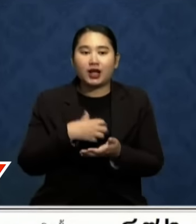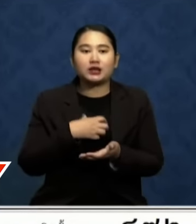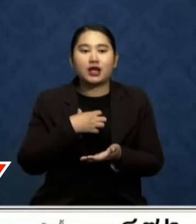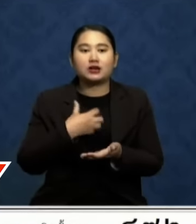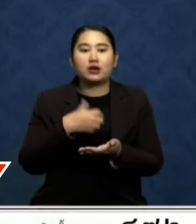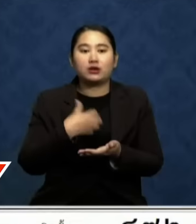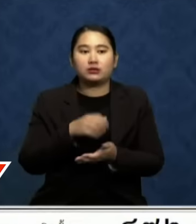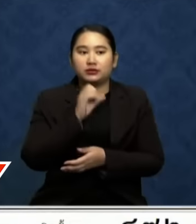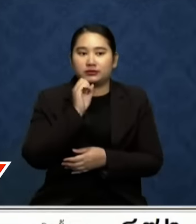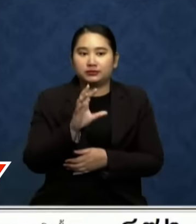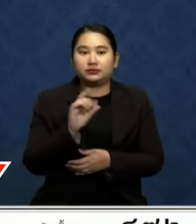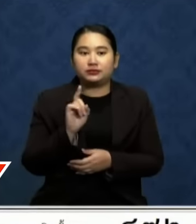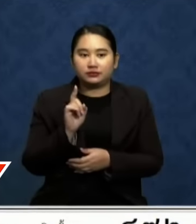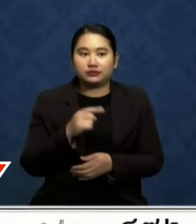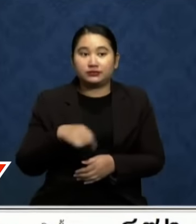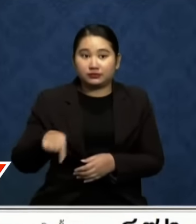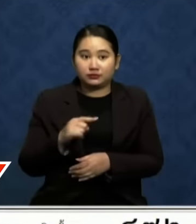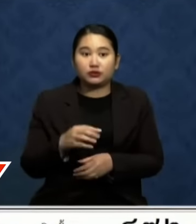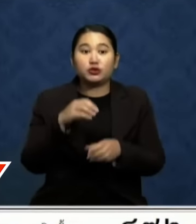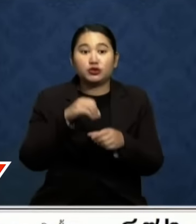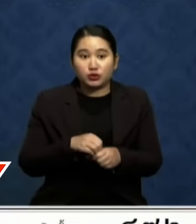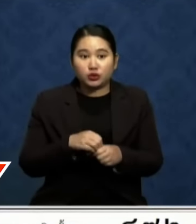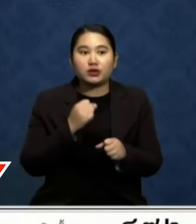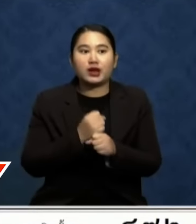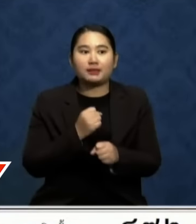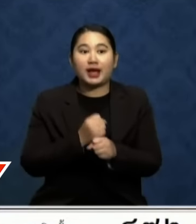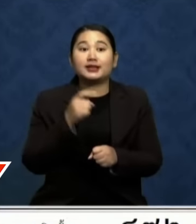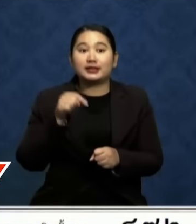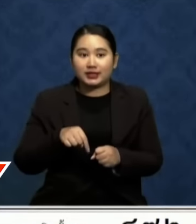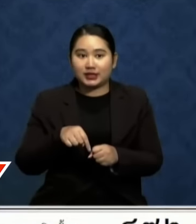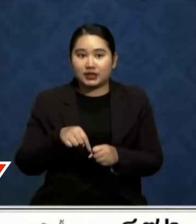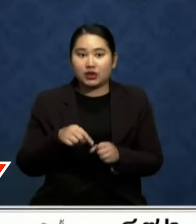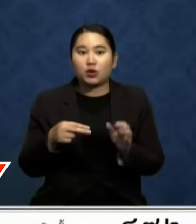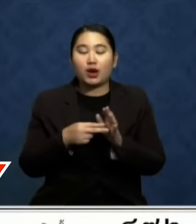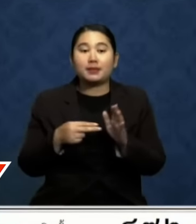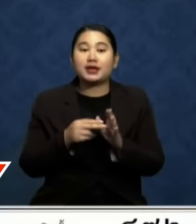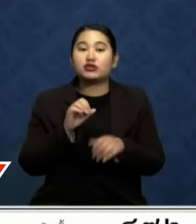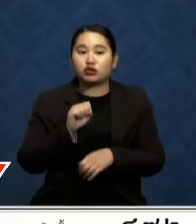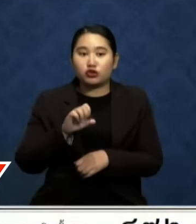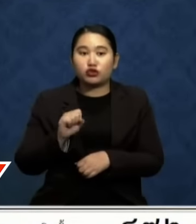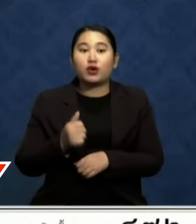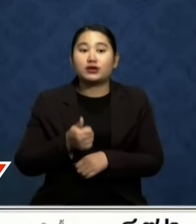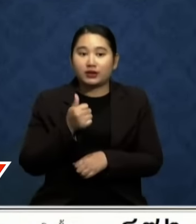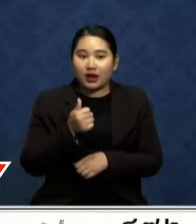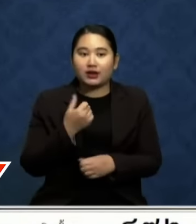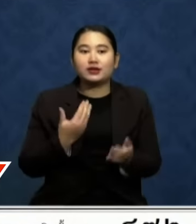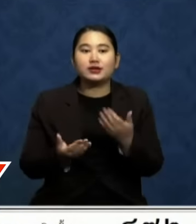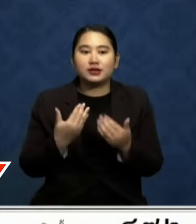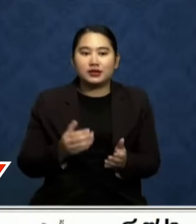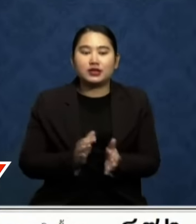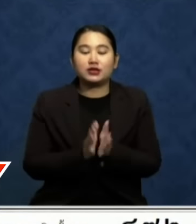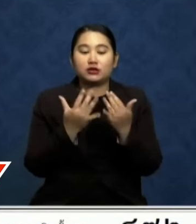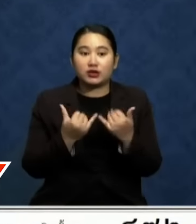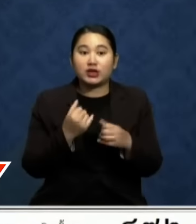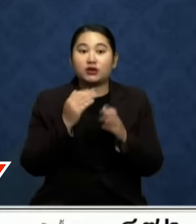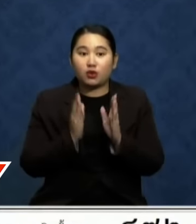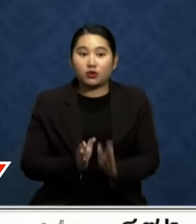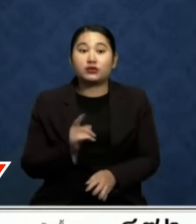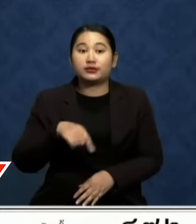าการที่ทุกท่านเข้ามาอยู่ในที่นี้ได้เป็นสสได้หรือเป็นผู้เป็นคนอย่างทุกวันนี้ได้เนี่ยค่